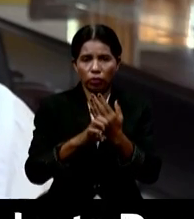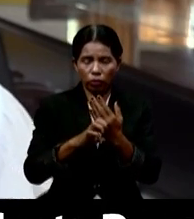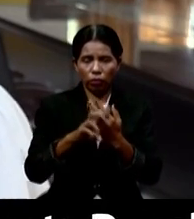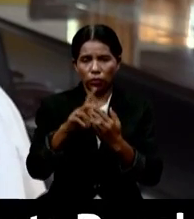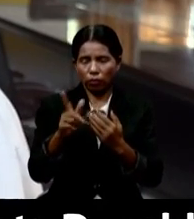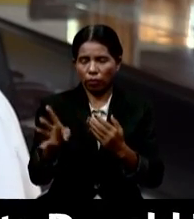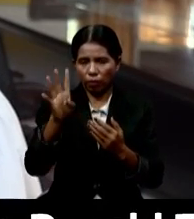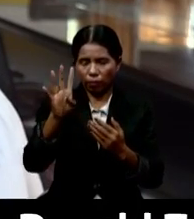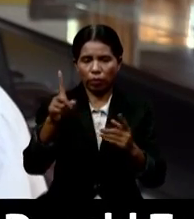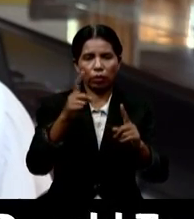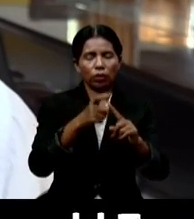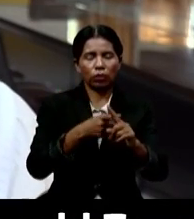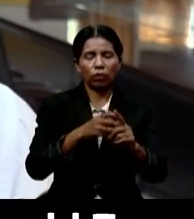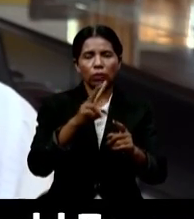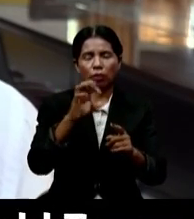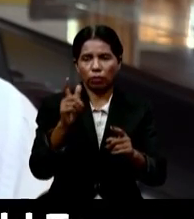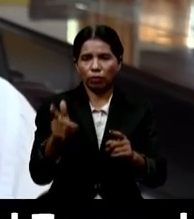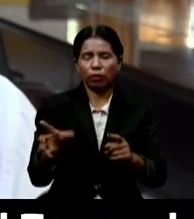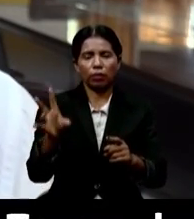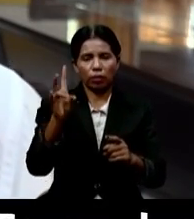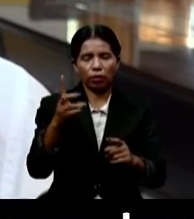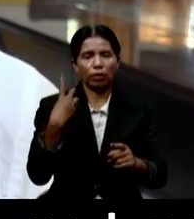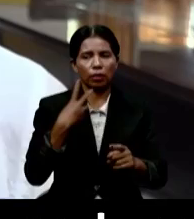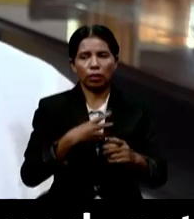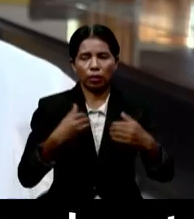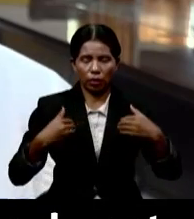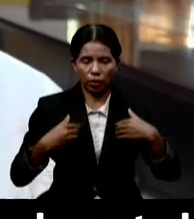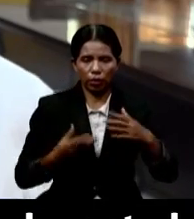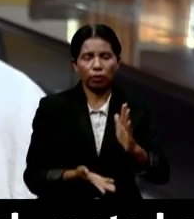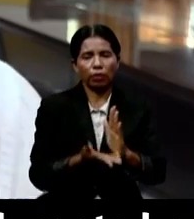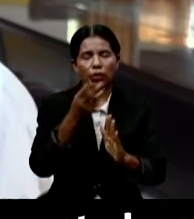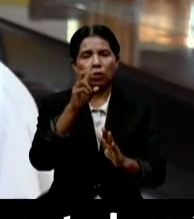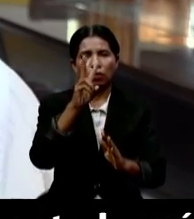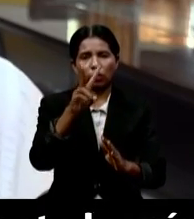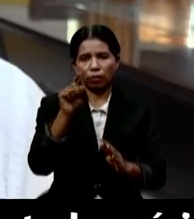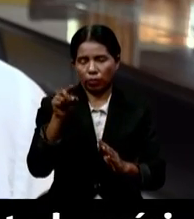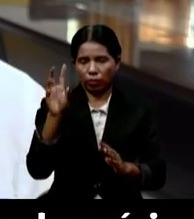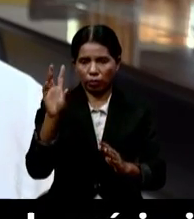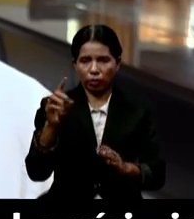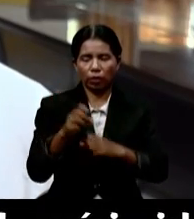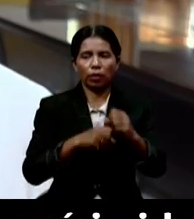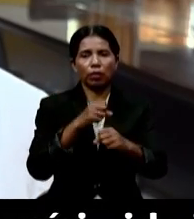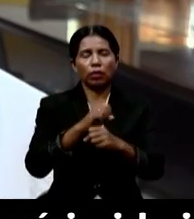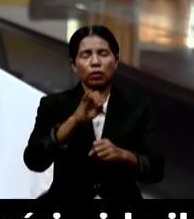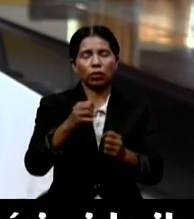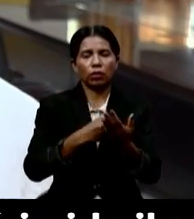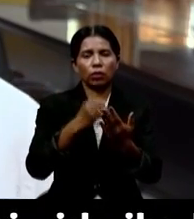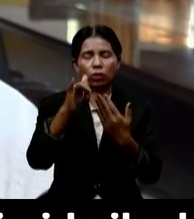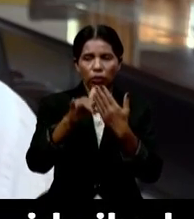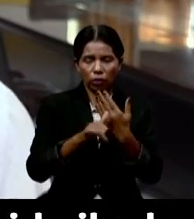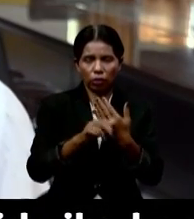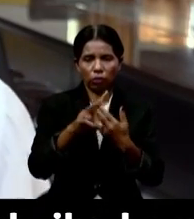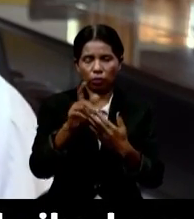2024 ba fali Junio 2023 kita ia inflasan 2.2%. Tentu ni anual entre Junio 2024 ba